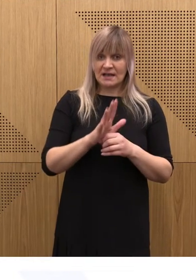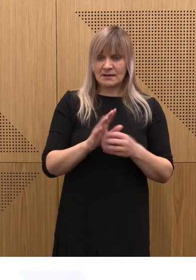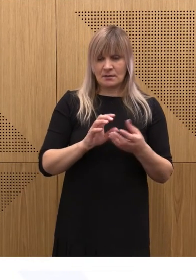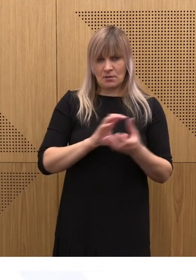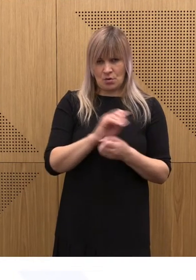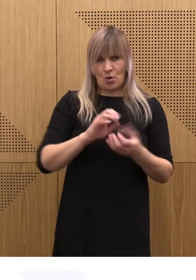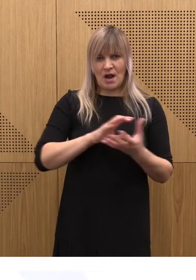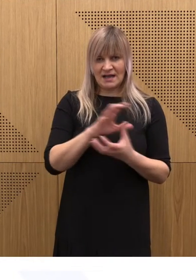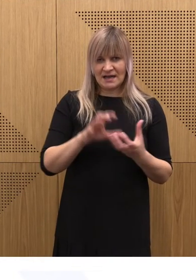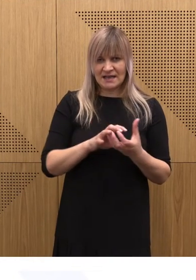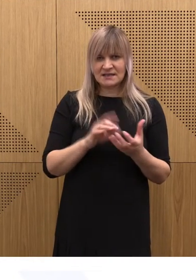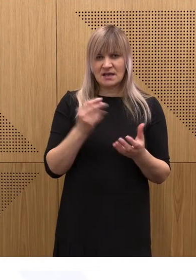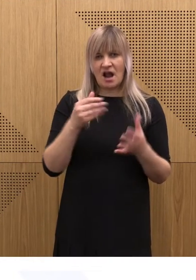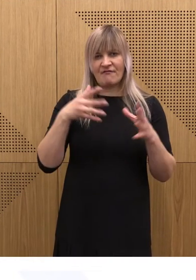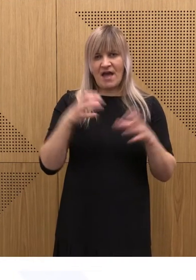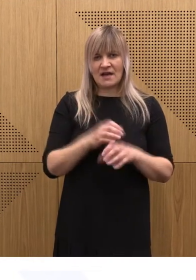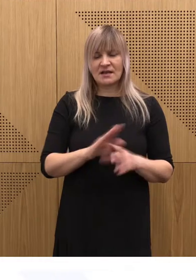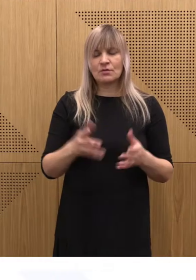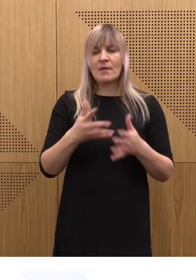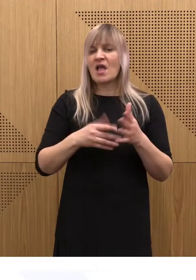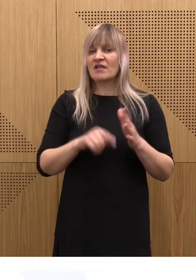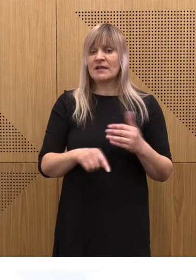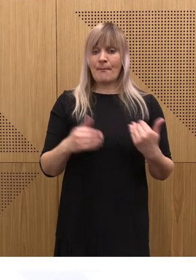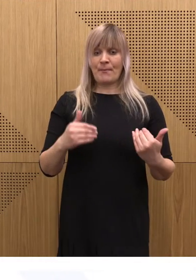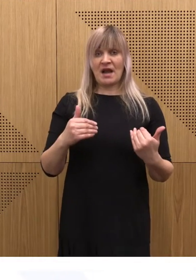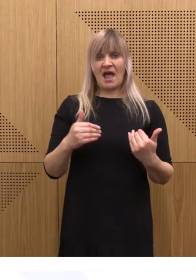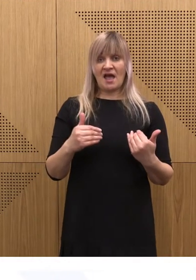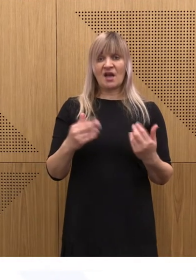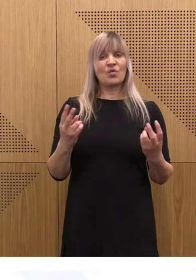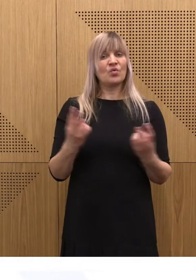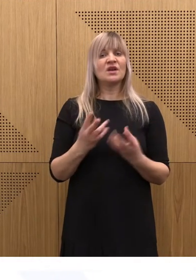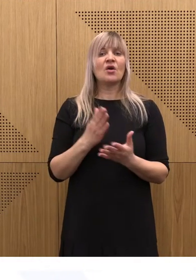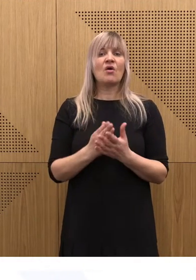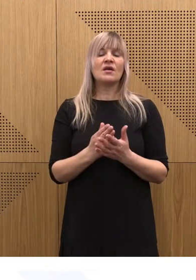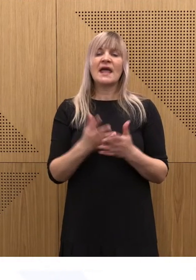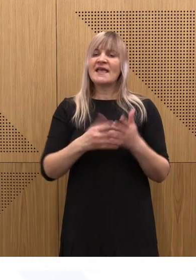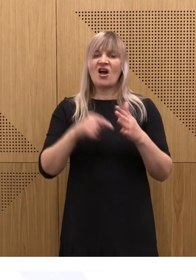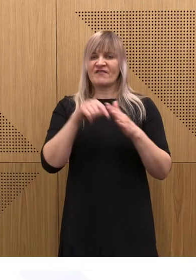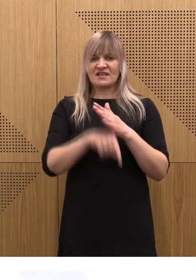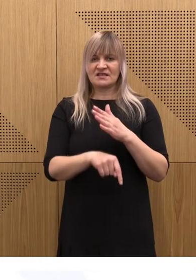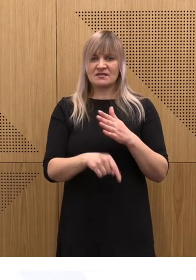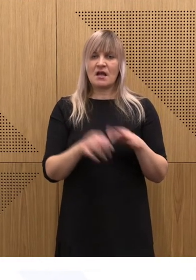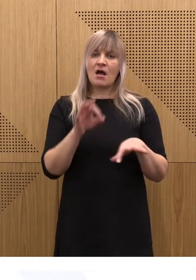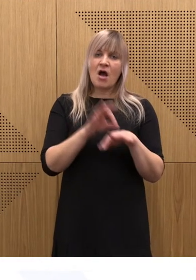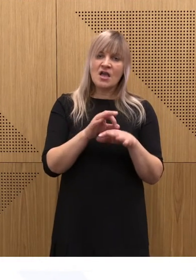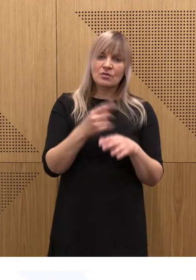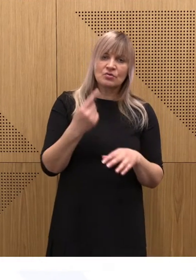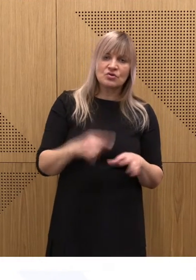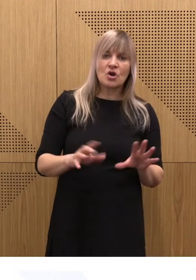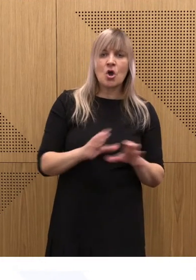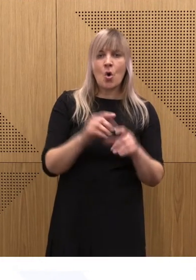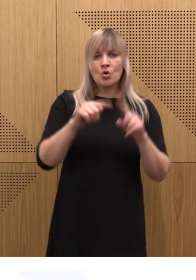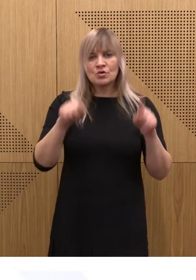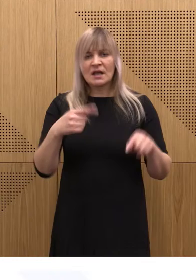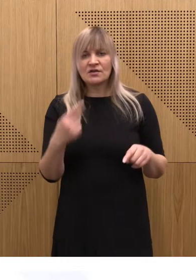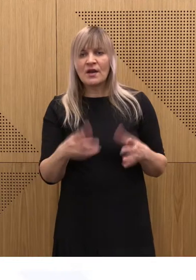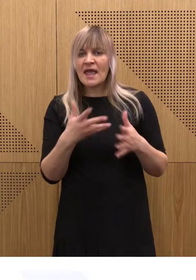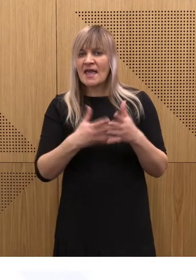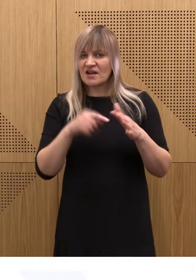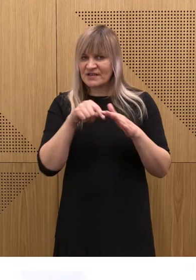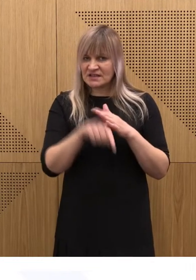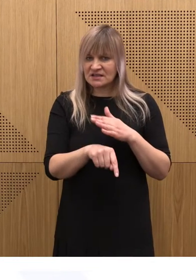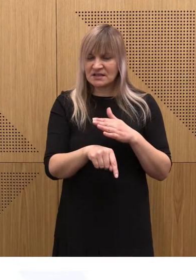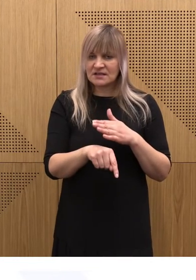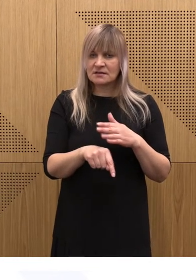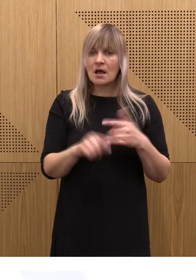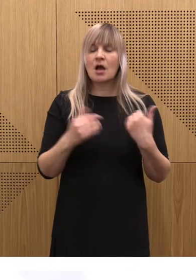Praegu kehtiva seaduse järgi ei arvestata vanema hüvitise arvestes perioodi sisse ka haigus ega hoolduslehel oldud aega ja